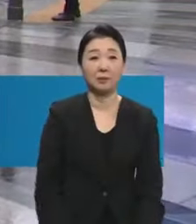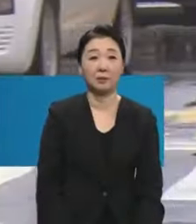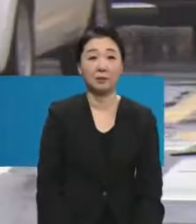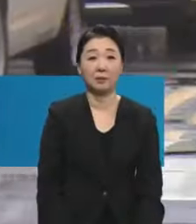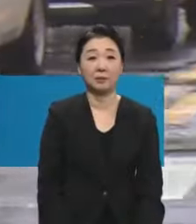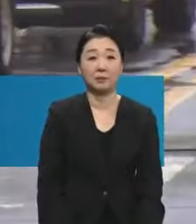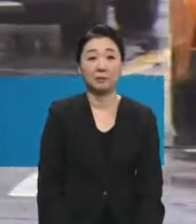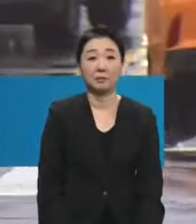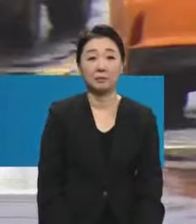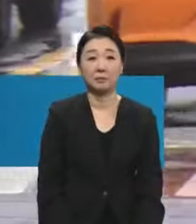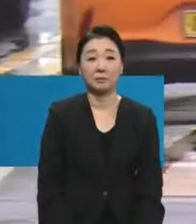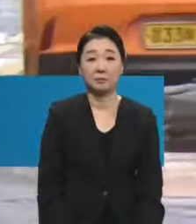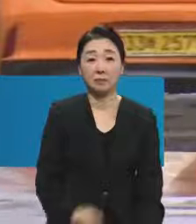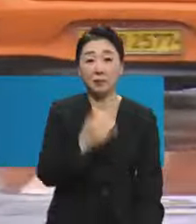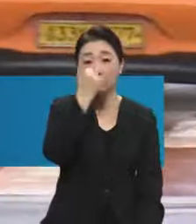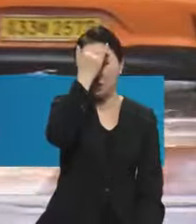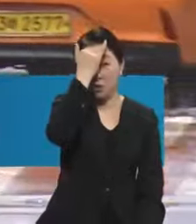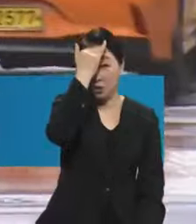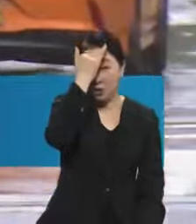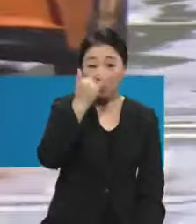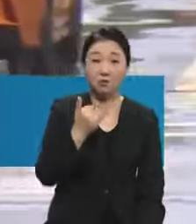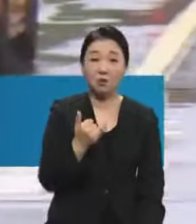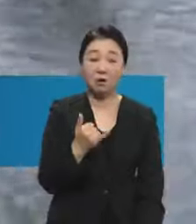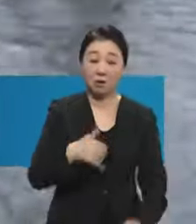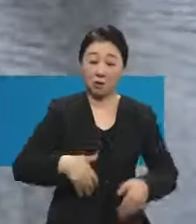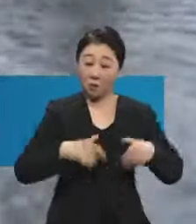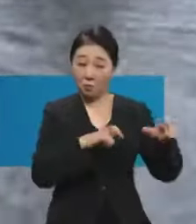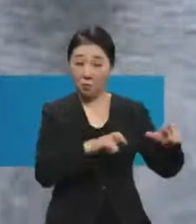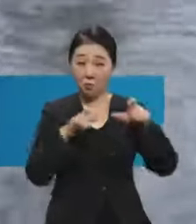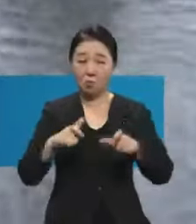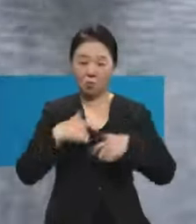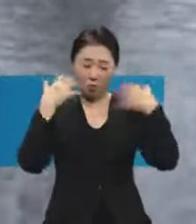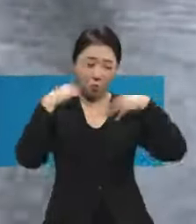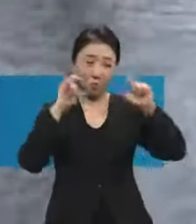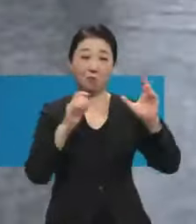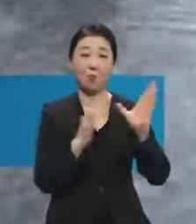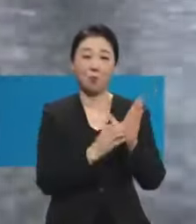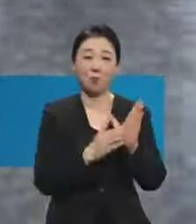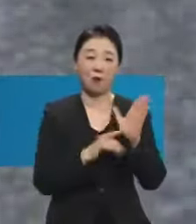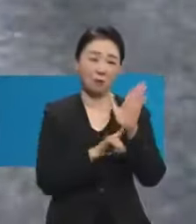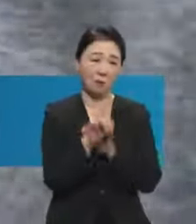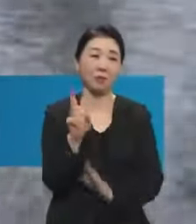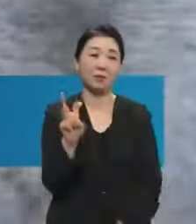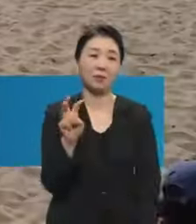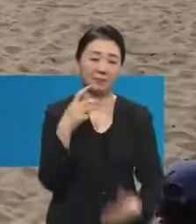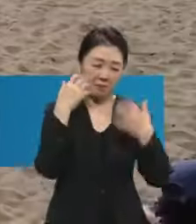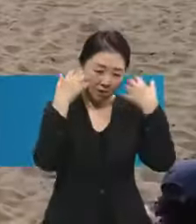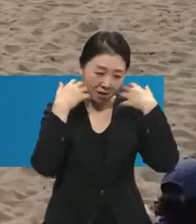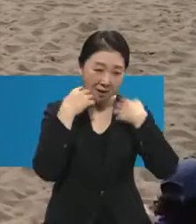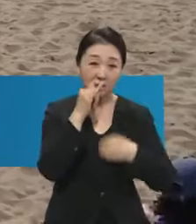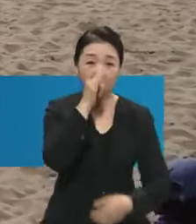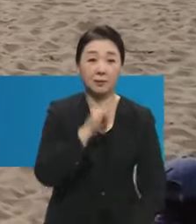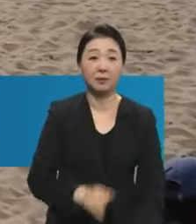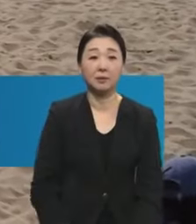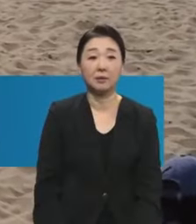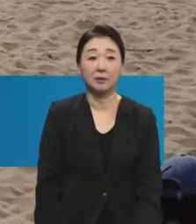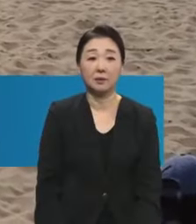있겠습니다. 반면 충청과 남부지방은 폭염특보가 내려진 가운데 33도 안팎의 무더위가 기승을